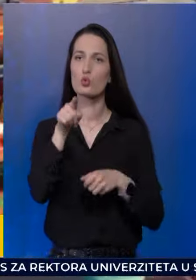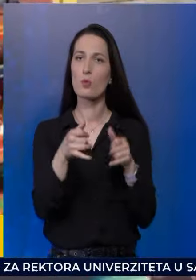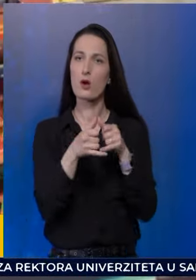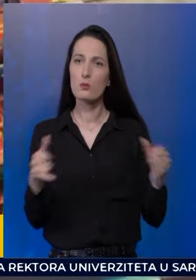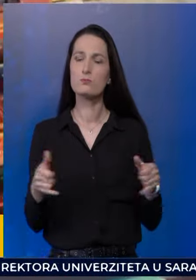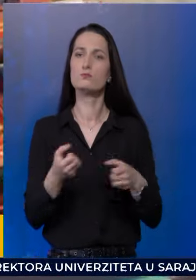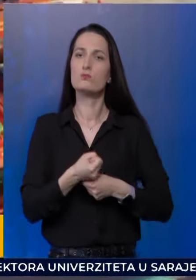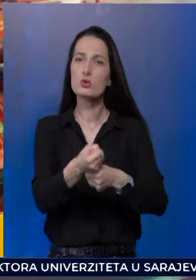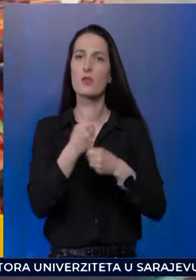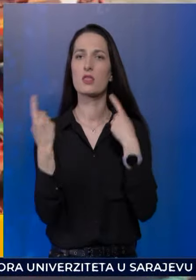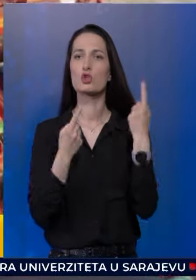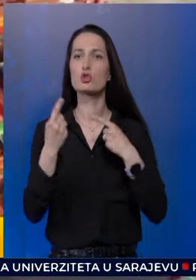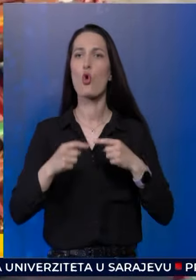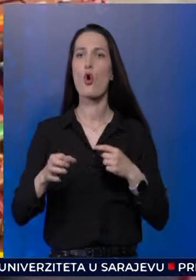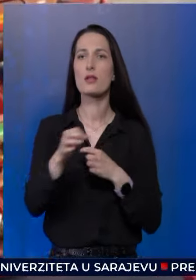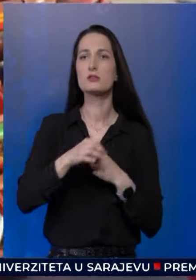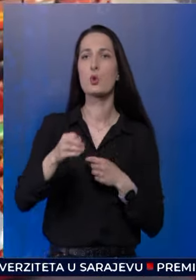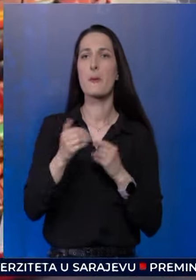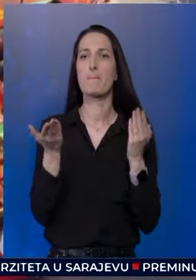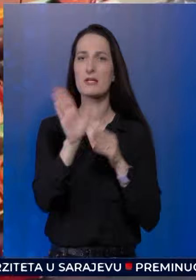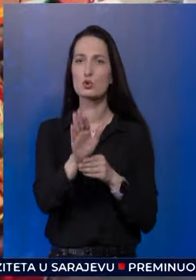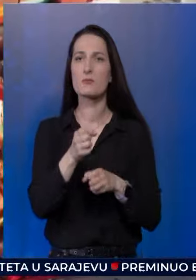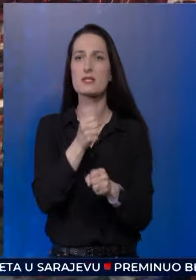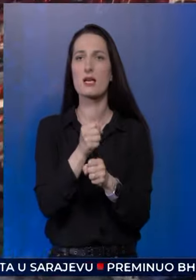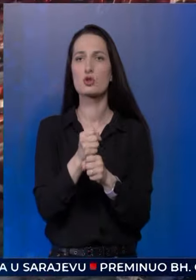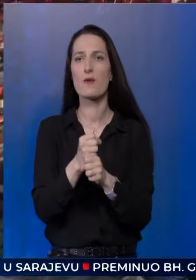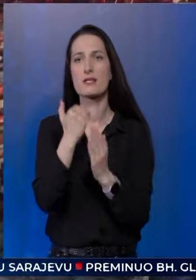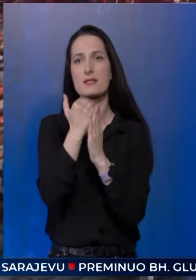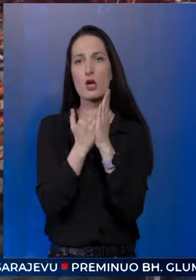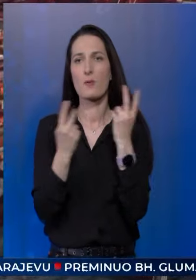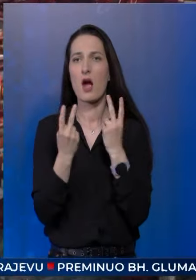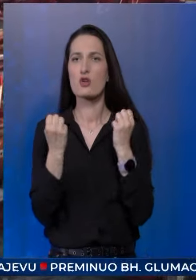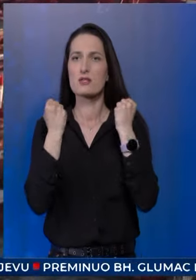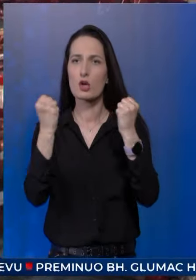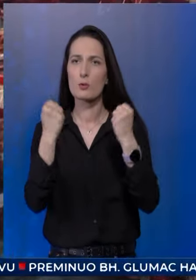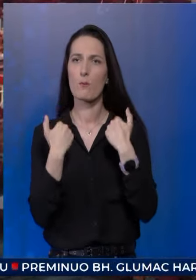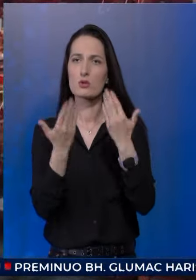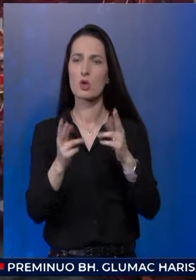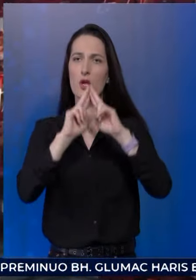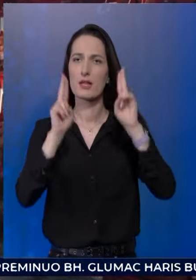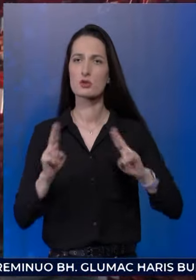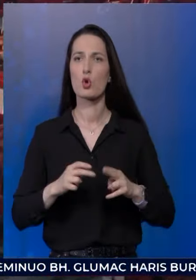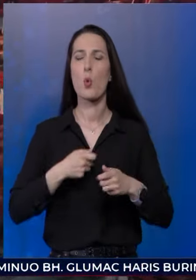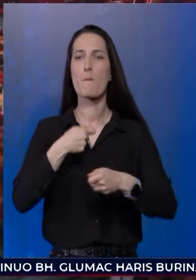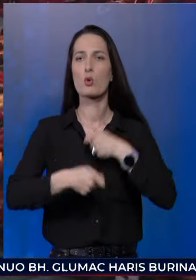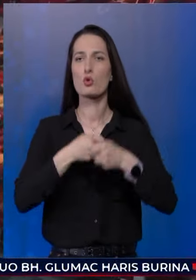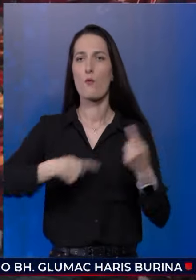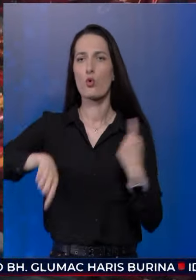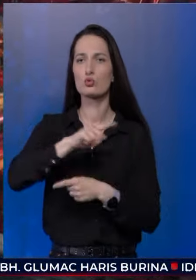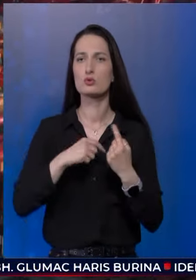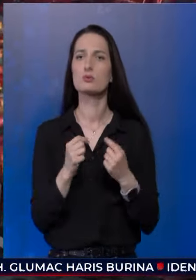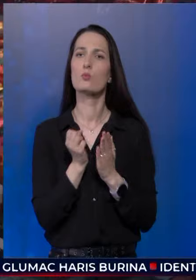tržišno orijentisanog pristupa zasnovanog na zakonima. Također je planiran dalji podsticaj internacionalizovanog poslovnog